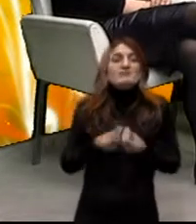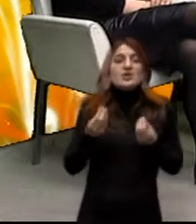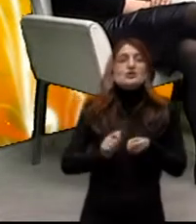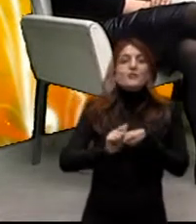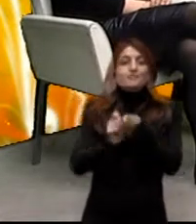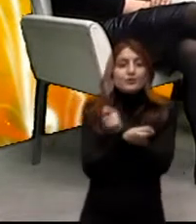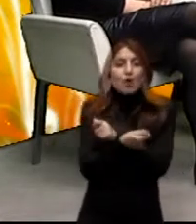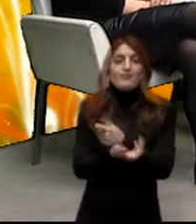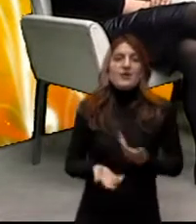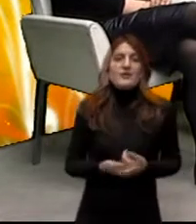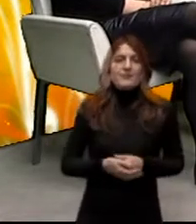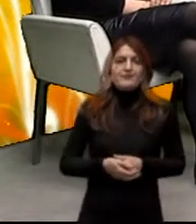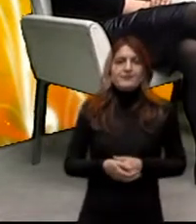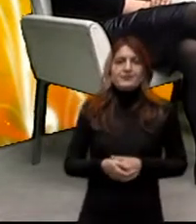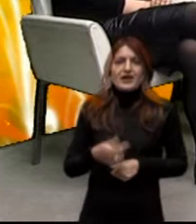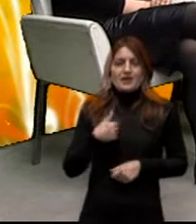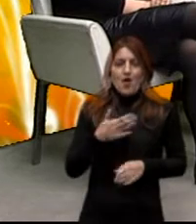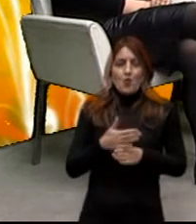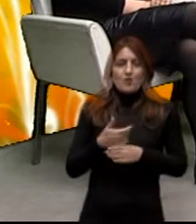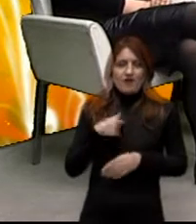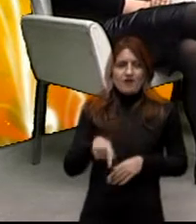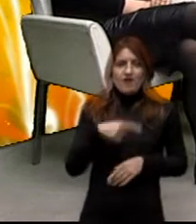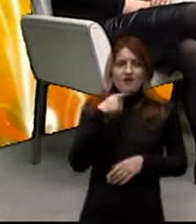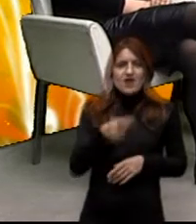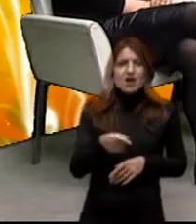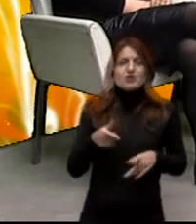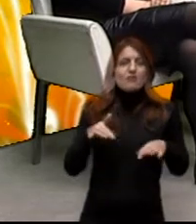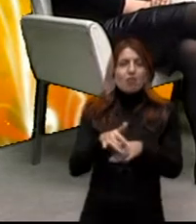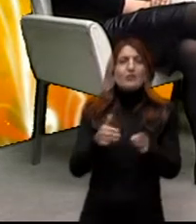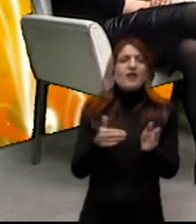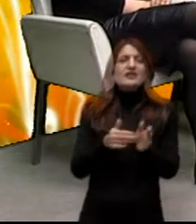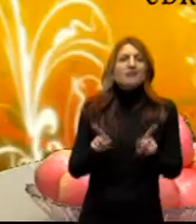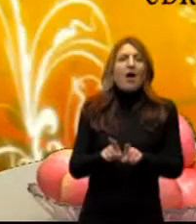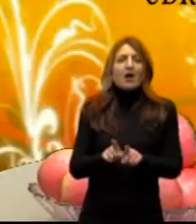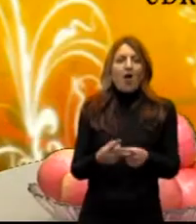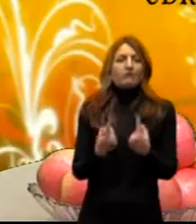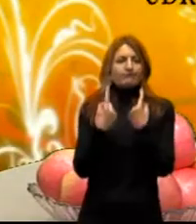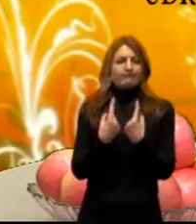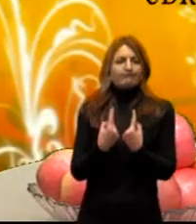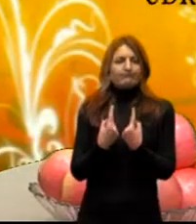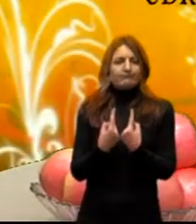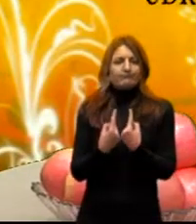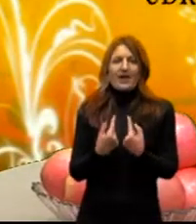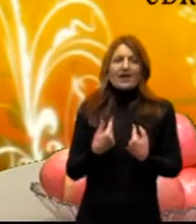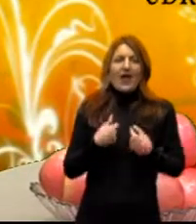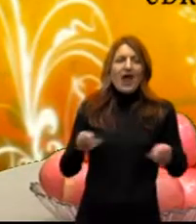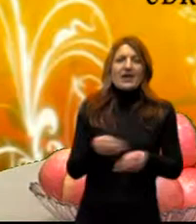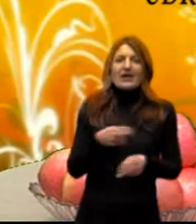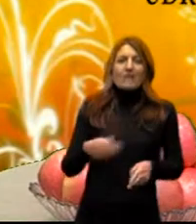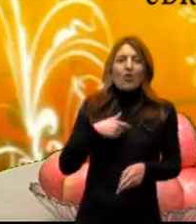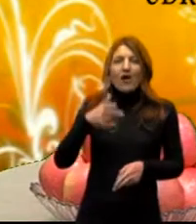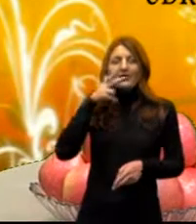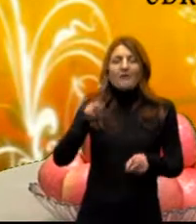Želje za... Ja uvijek kažem da bi mi ljudi trebali biti na zemlji. To znači, ja ne mogu željeti da skočim